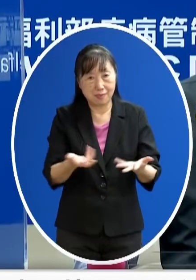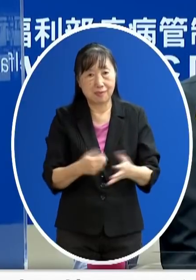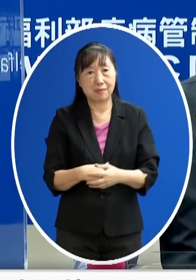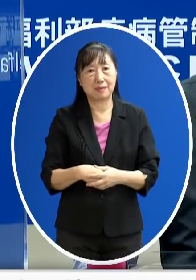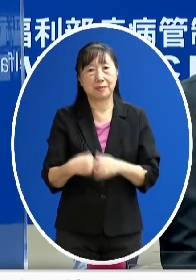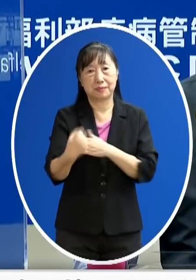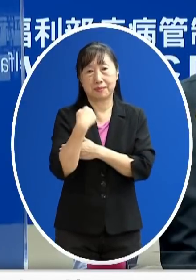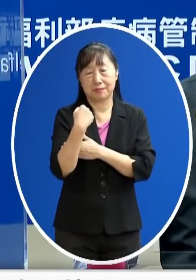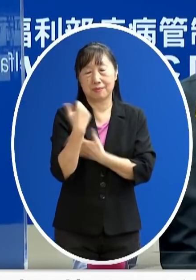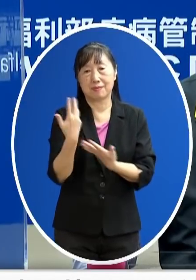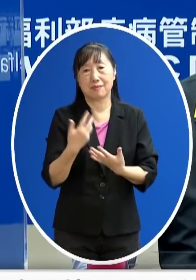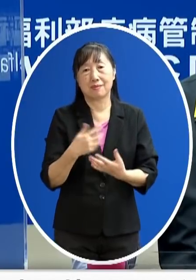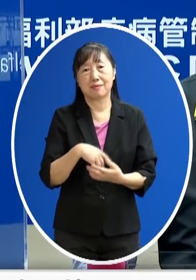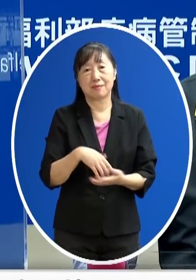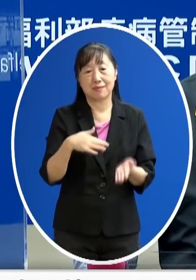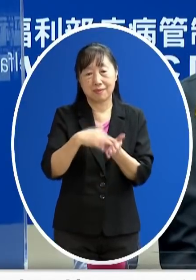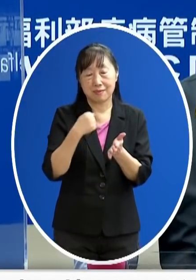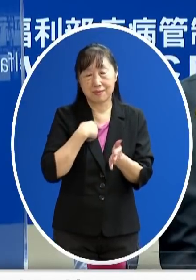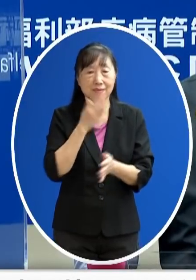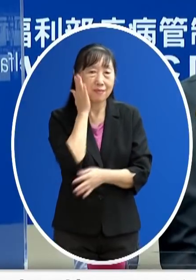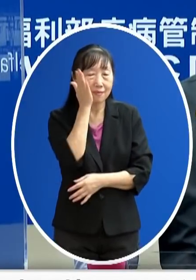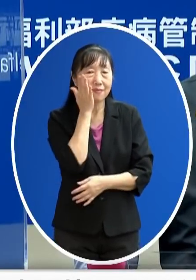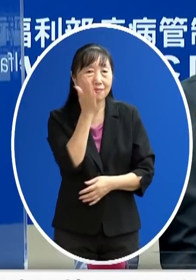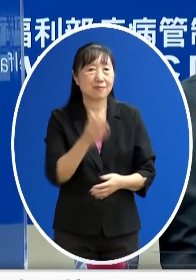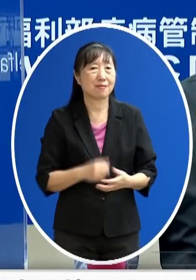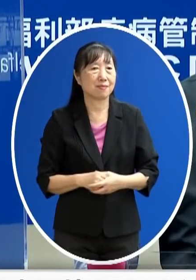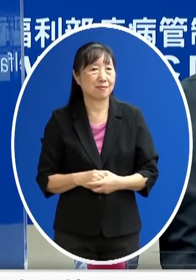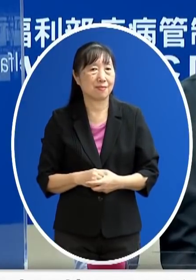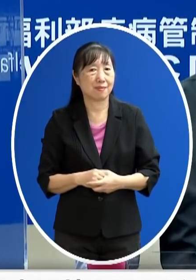那进展的算是顺利。